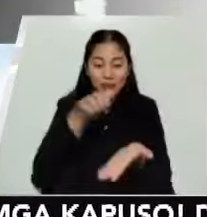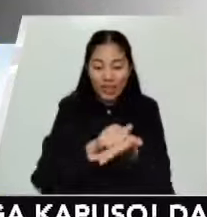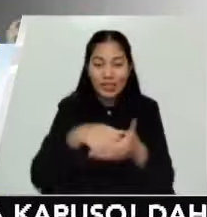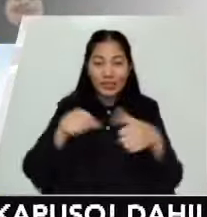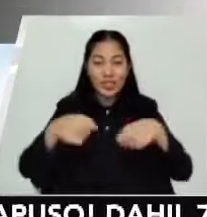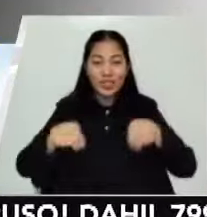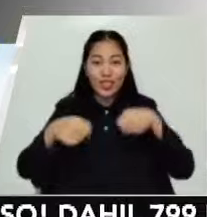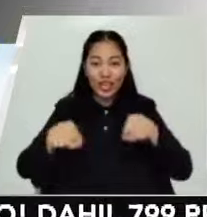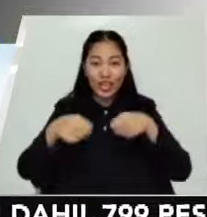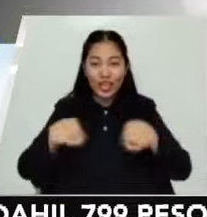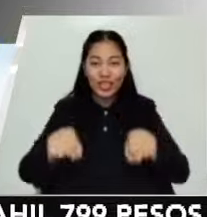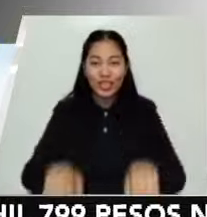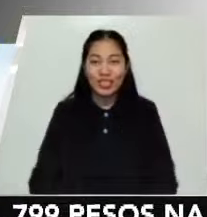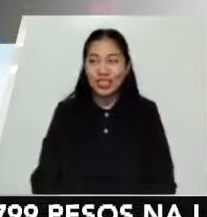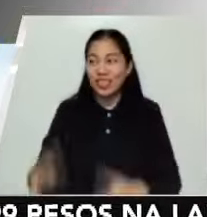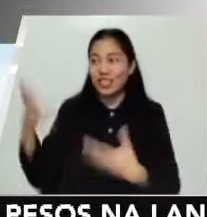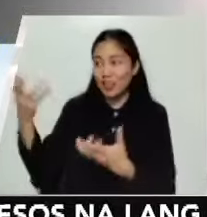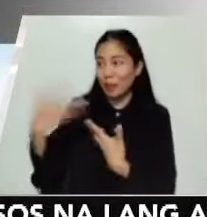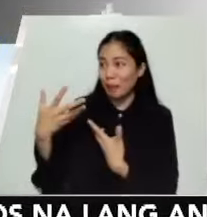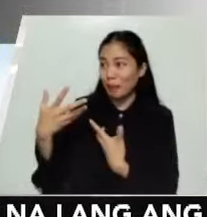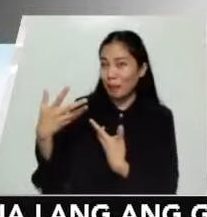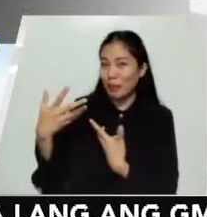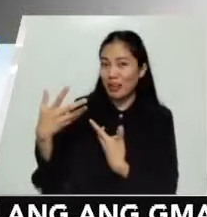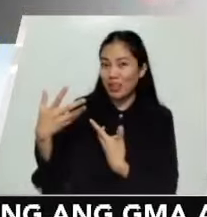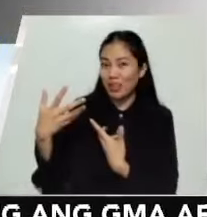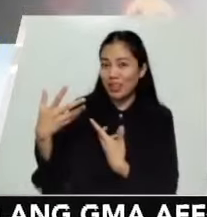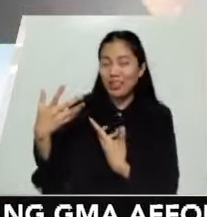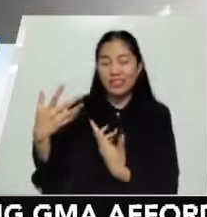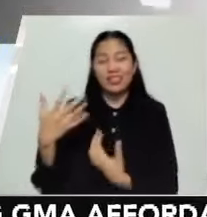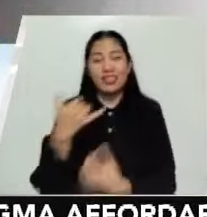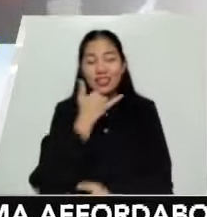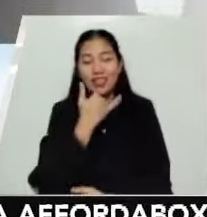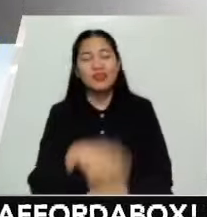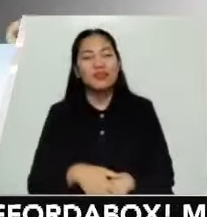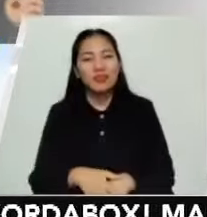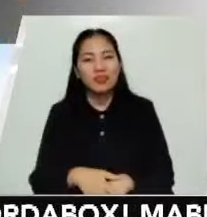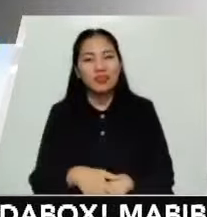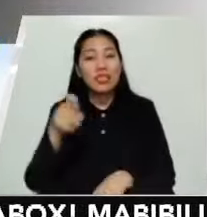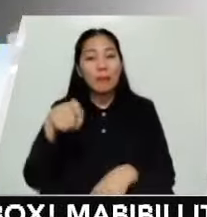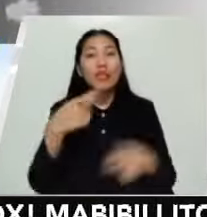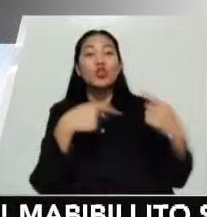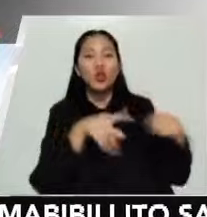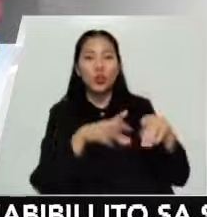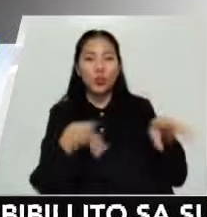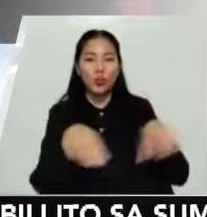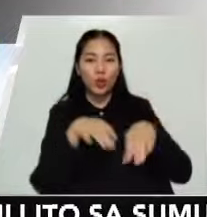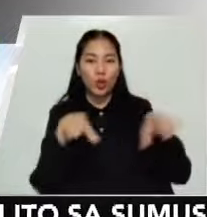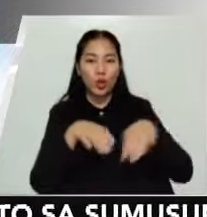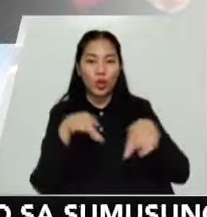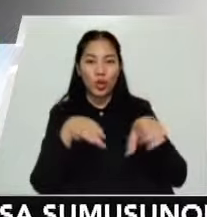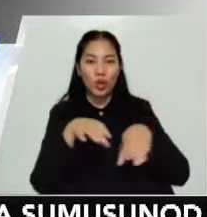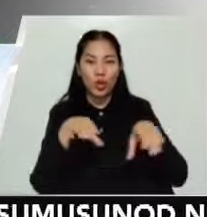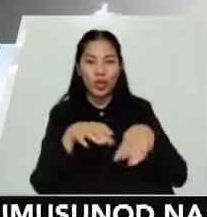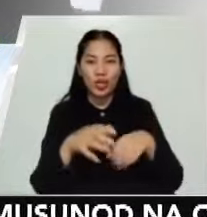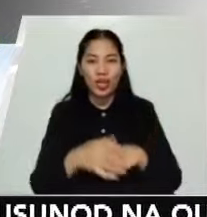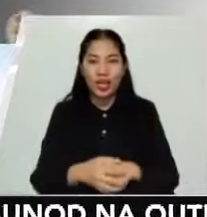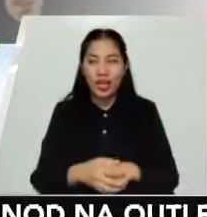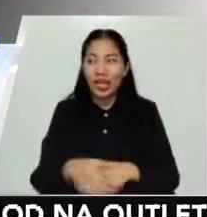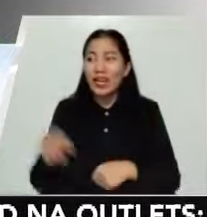Iwan ka ba naman ng nabuk mong motor? Papasok na noon sa trabaho si Maria Martha Argalion. Akala niya nasa likod niya ako,